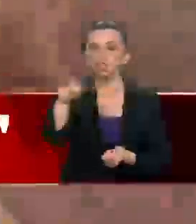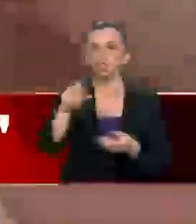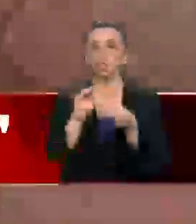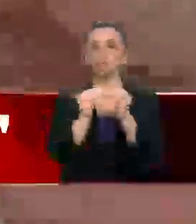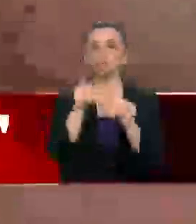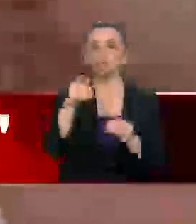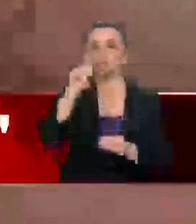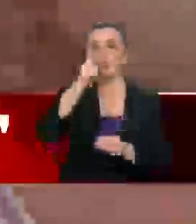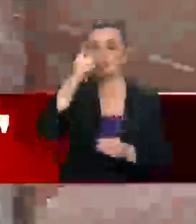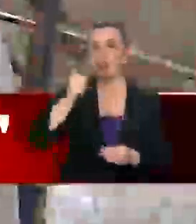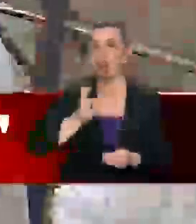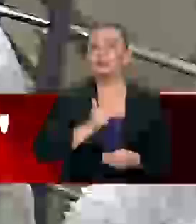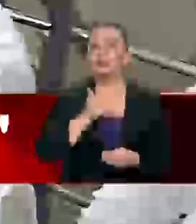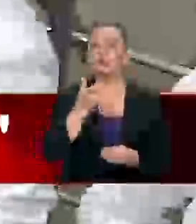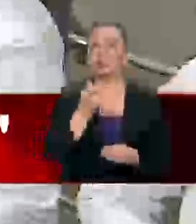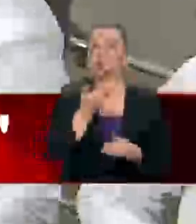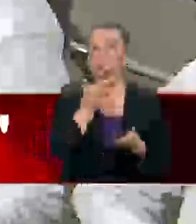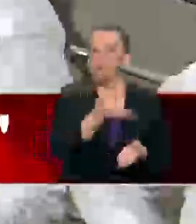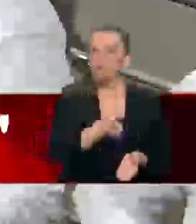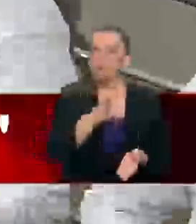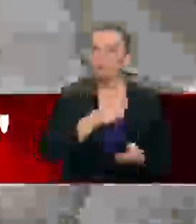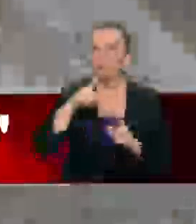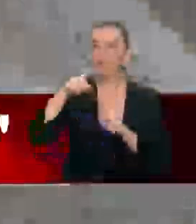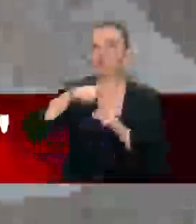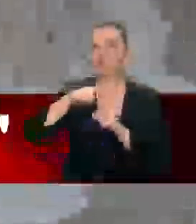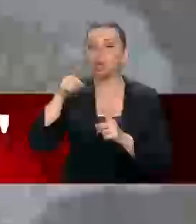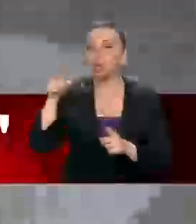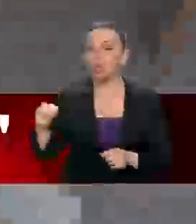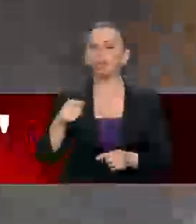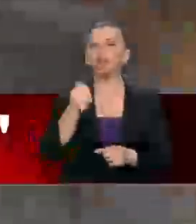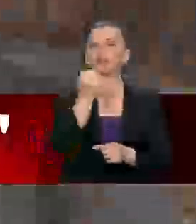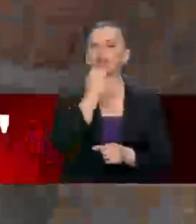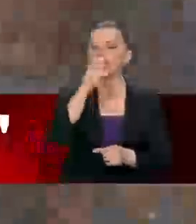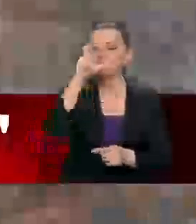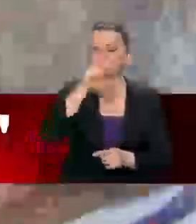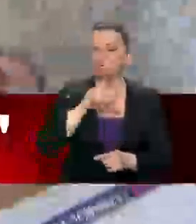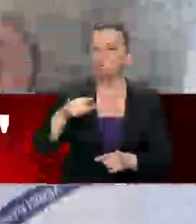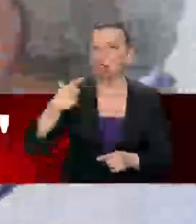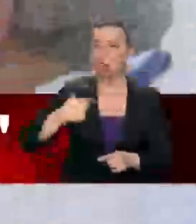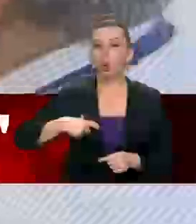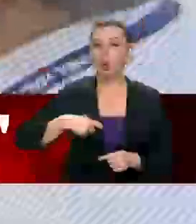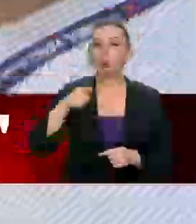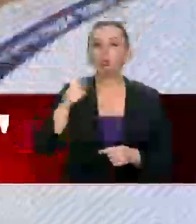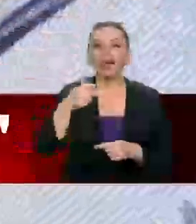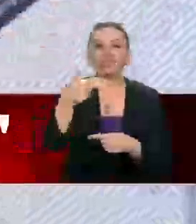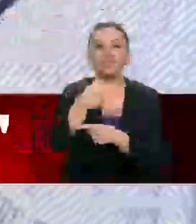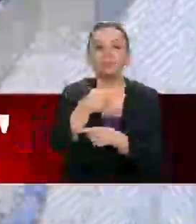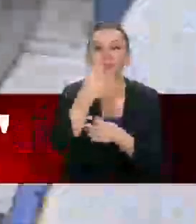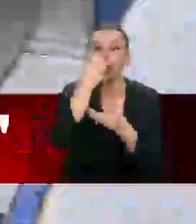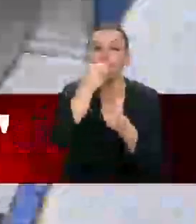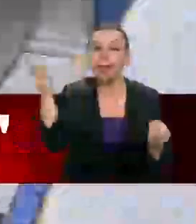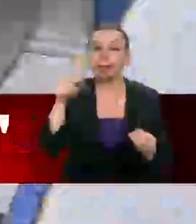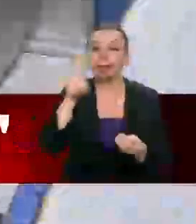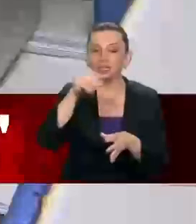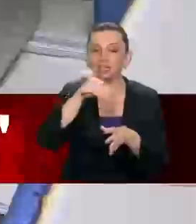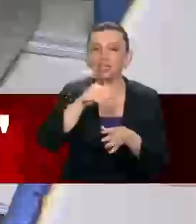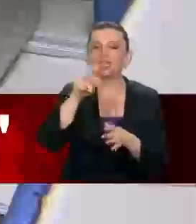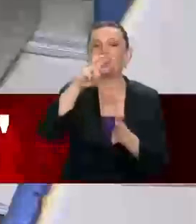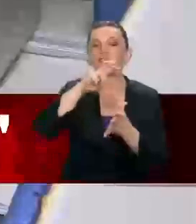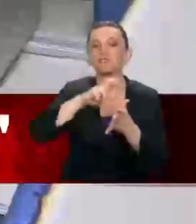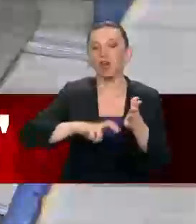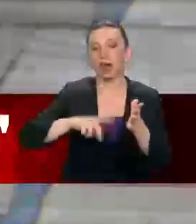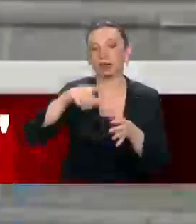sadece asgari ücretle sınırlı değil diyerek taşerona, geçici işçilere, özel sektörün promosyon taleplerine dikkat çekti. Vergi dilimleri içinde ayrı